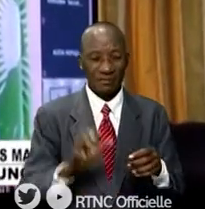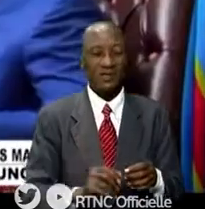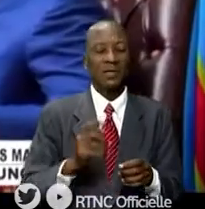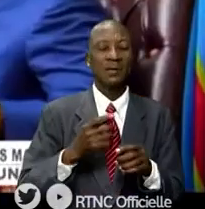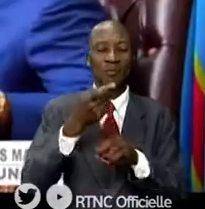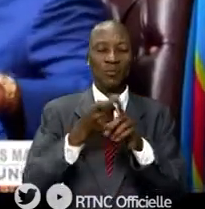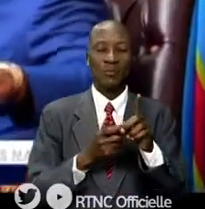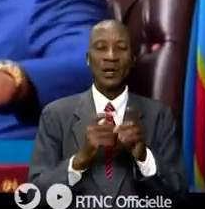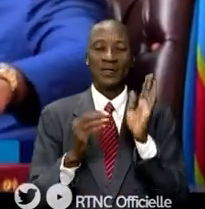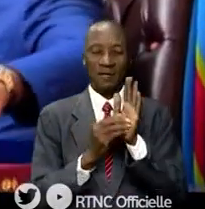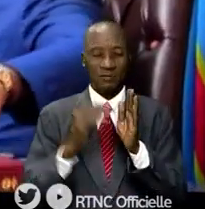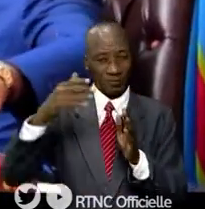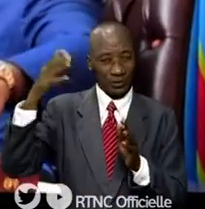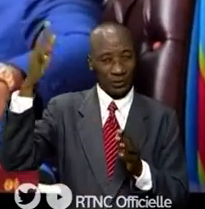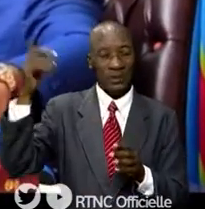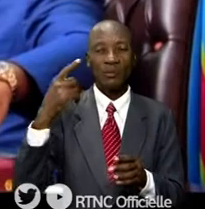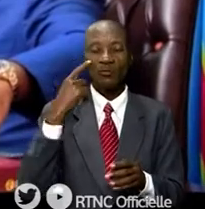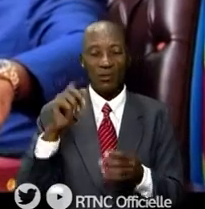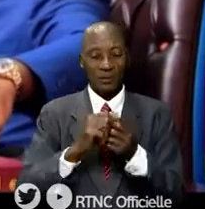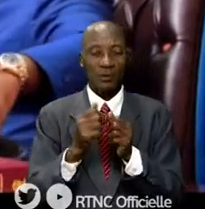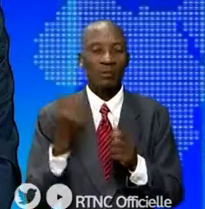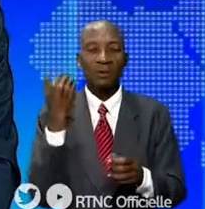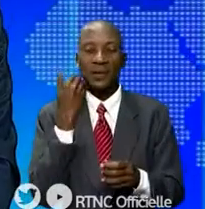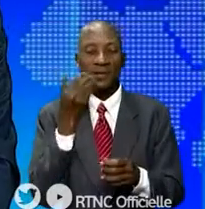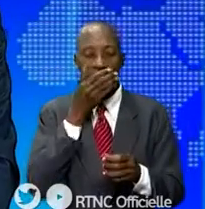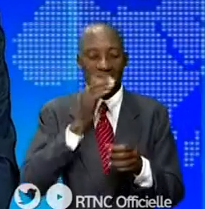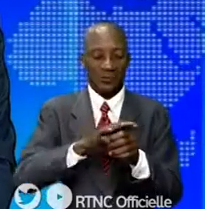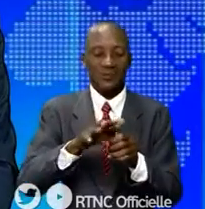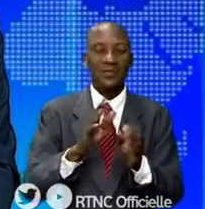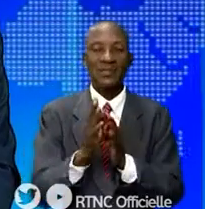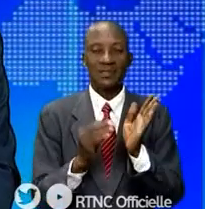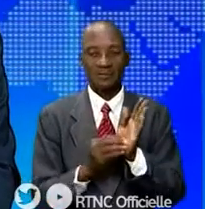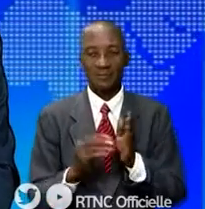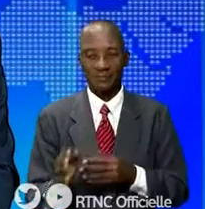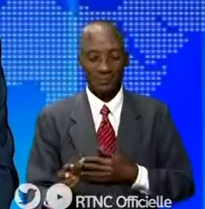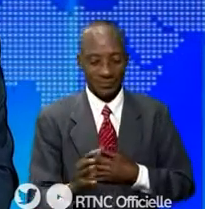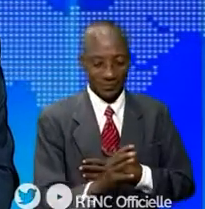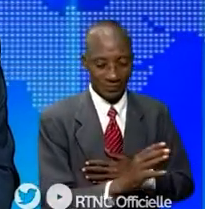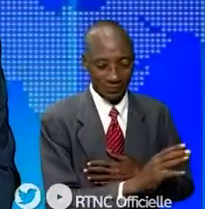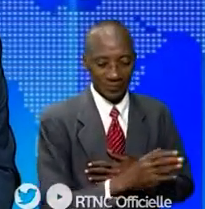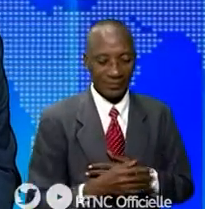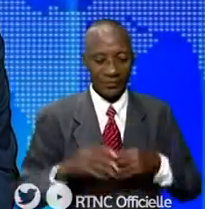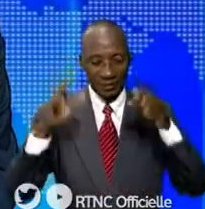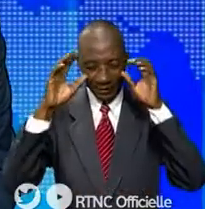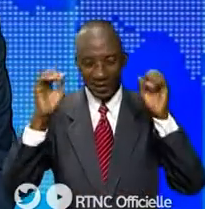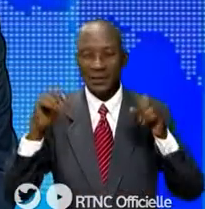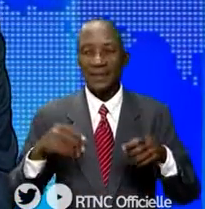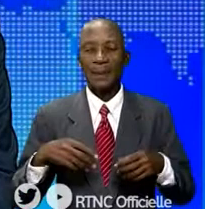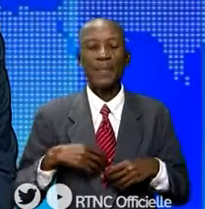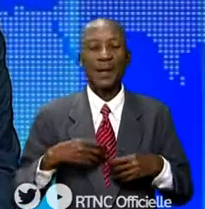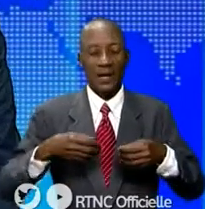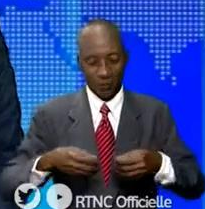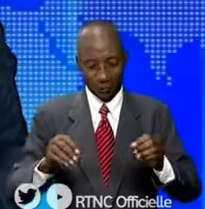septembre en fonction de l'évolution de la pandémie de la COVID-19. Et puis le chef de l'État vient d'autoriser la ratification de l'accord de prêt